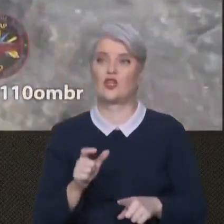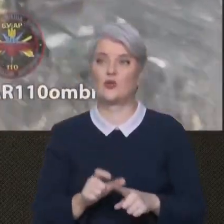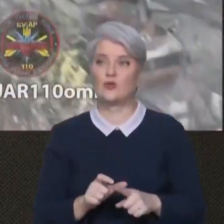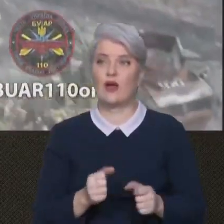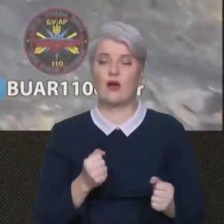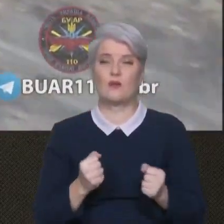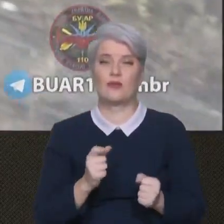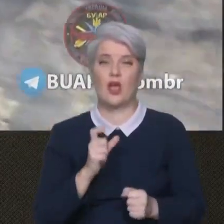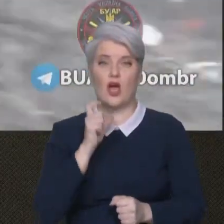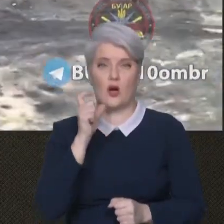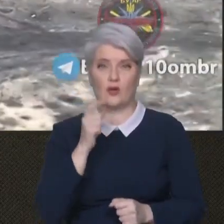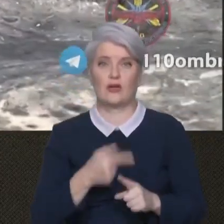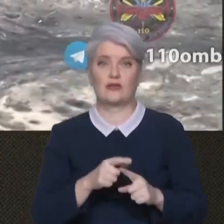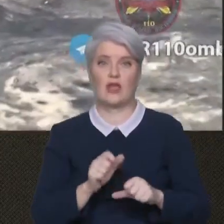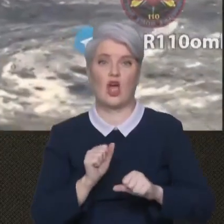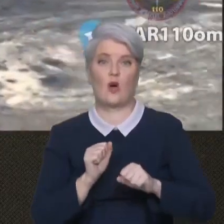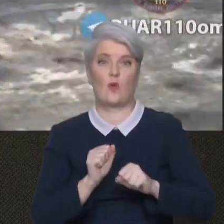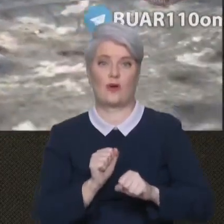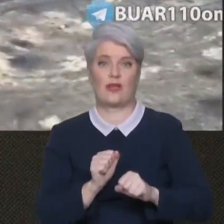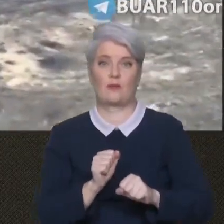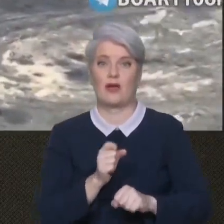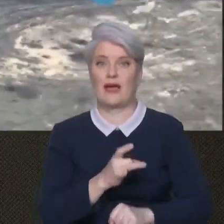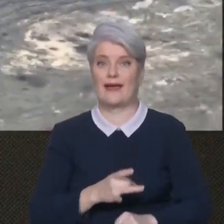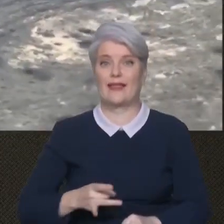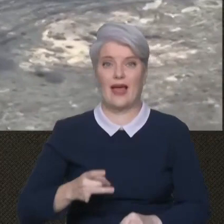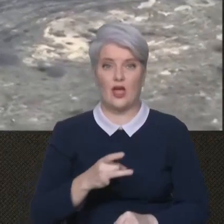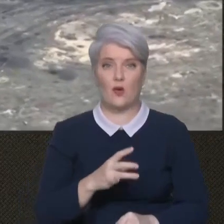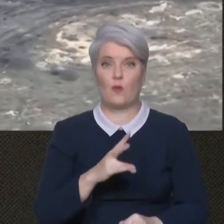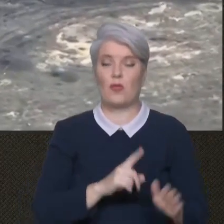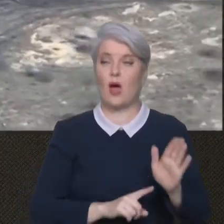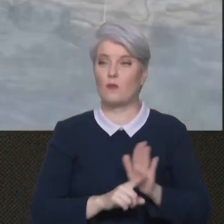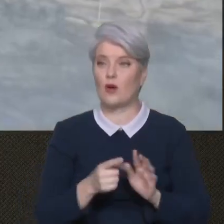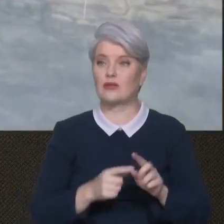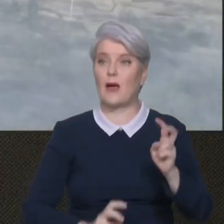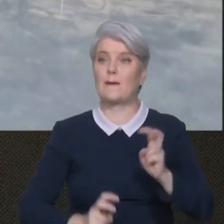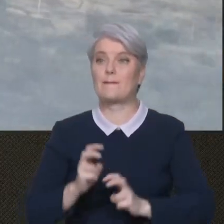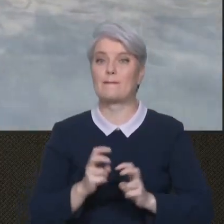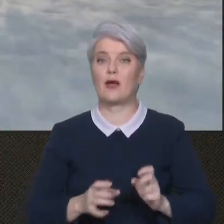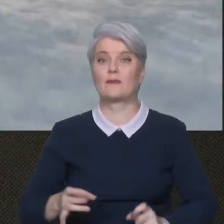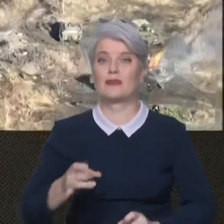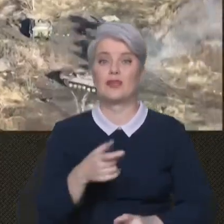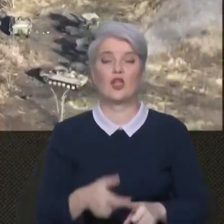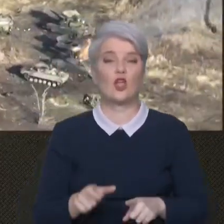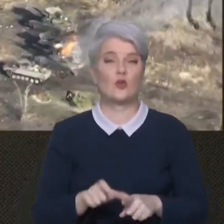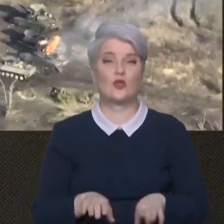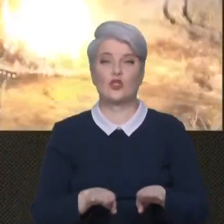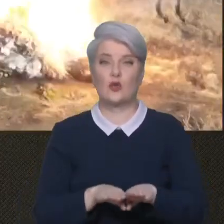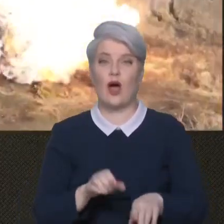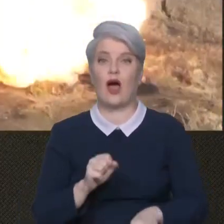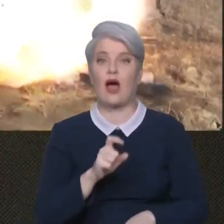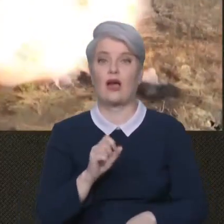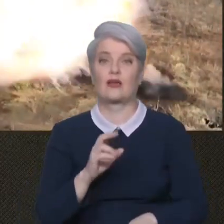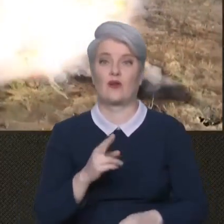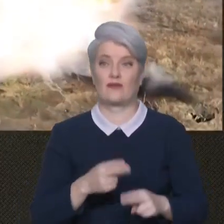міцний горішок. Це укріпрайон, при тому на початку це промзона. Дуже схожа, власне, на Азовсталь, яка